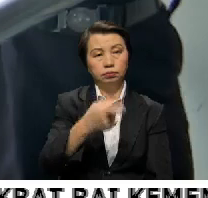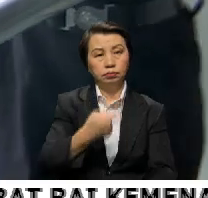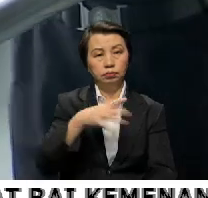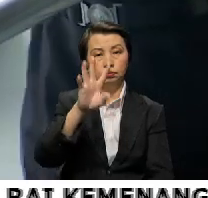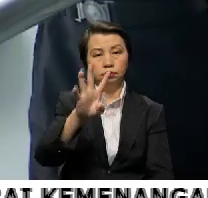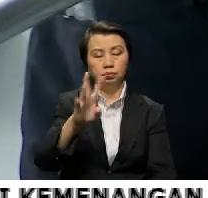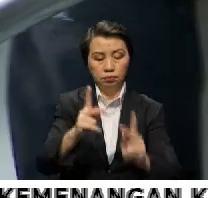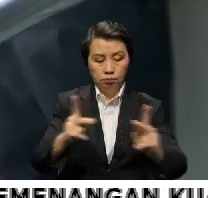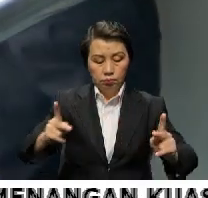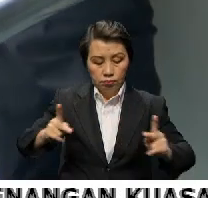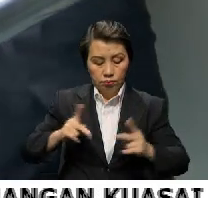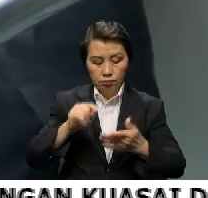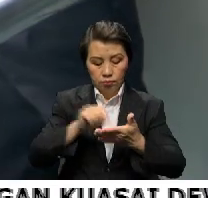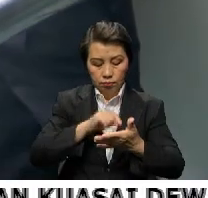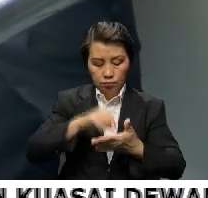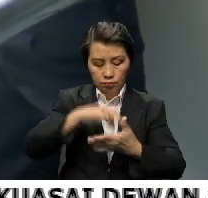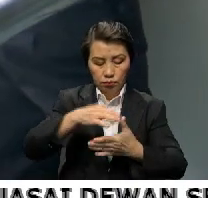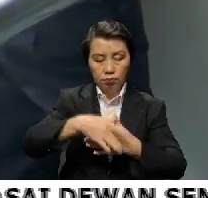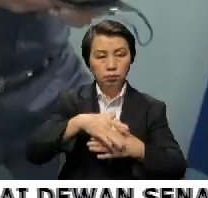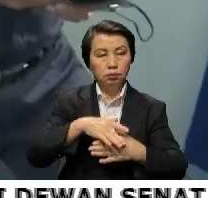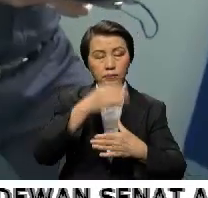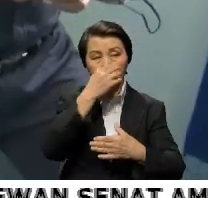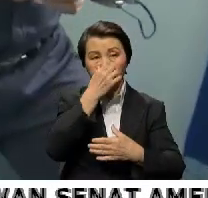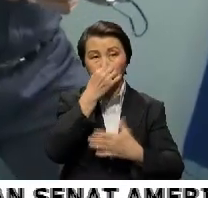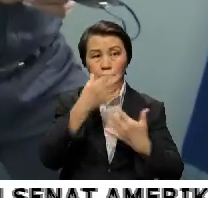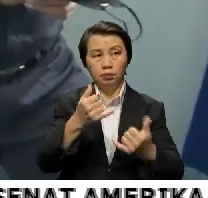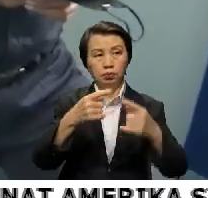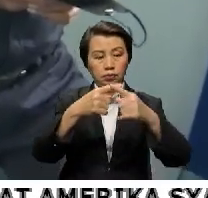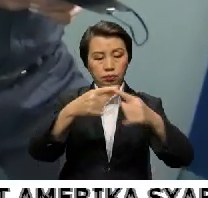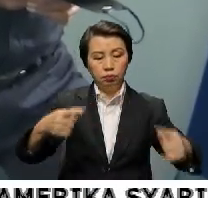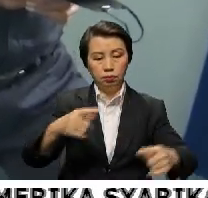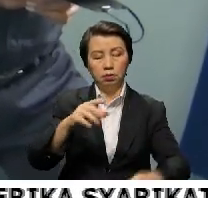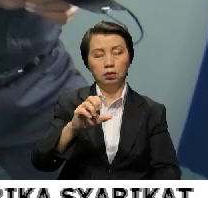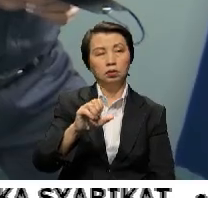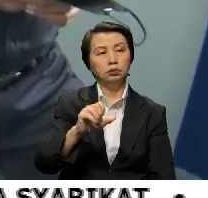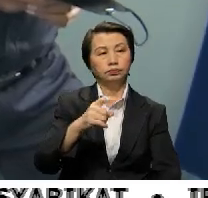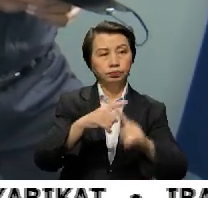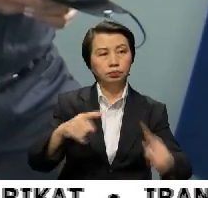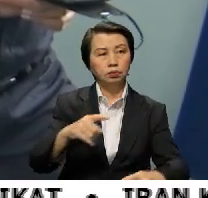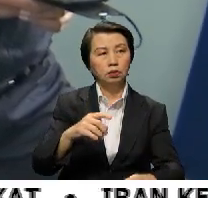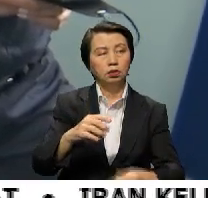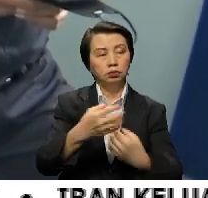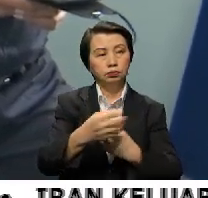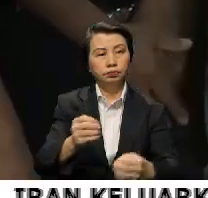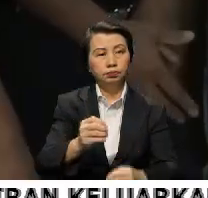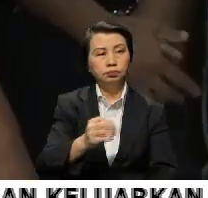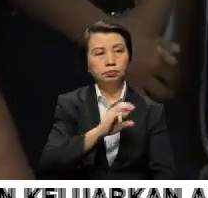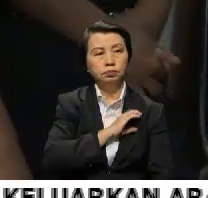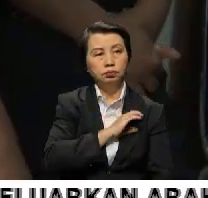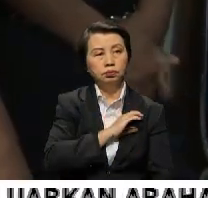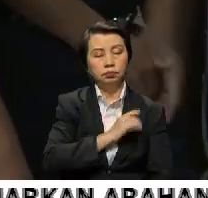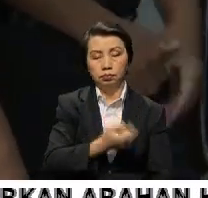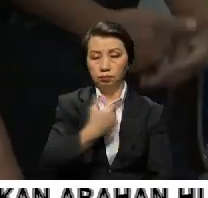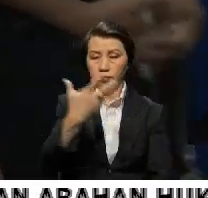4 kawasan mengundi awal yang dibuka di seluruh daerah Langkawi, iaitu di Dewan Serbaguna Ibu Pejabat Polis Kontingen Langkawi. 3